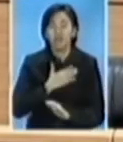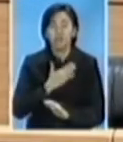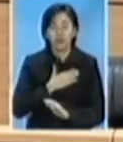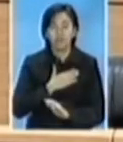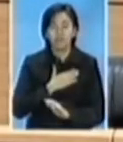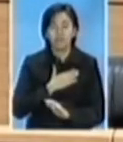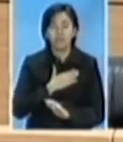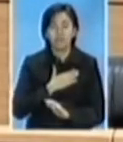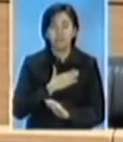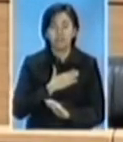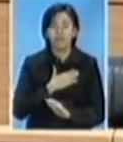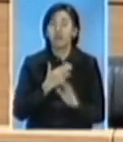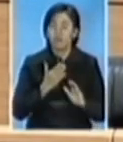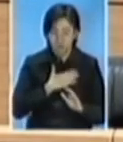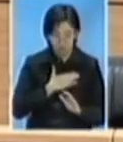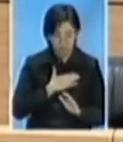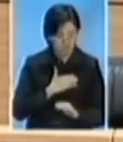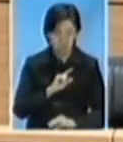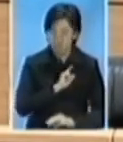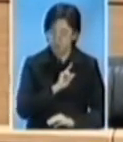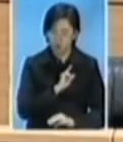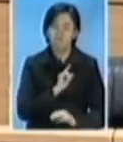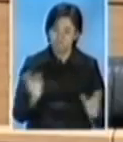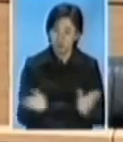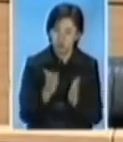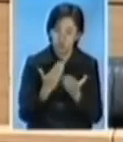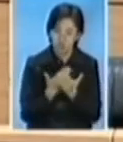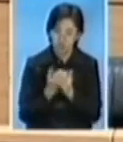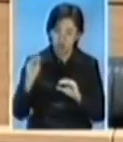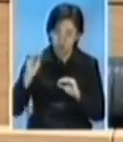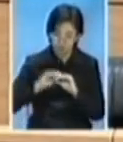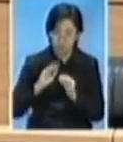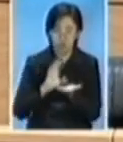หนึ่งครับจะเป็นกองหน้าเพิ่มงบประมาณให้ท่านครับขอบคุณครับ